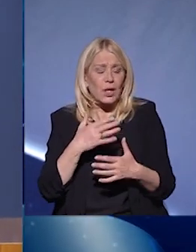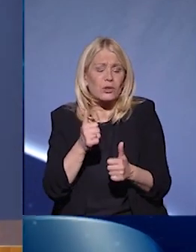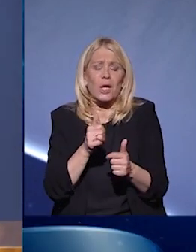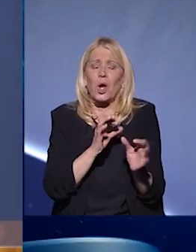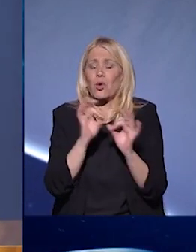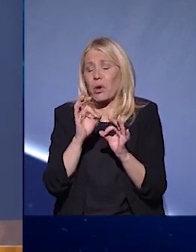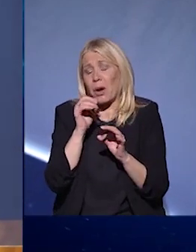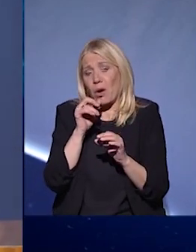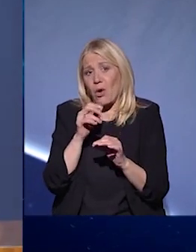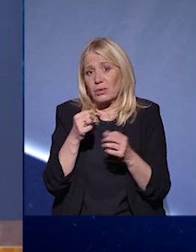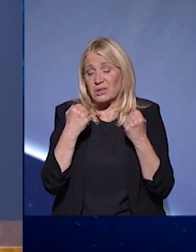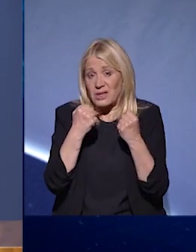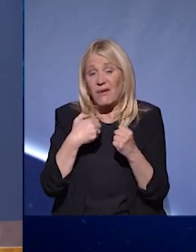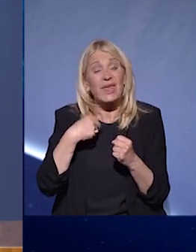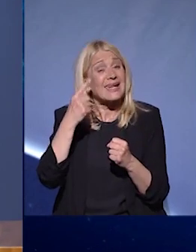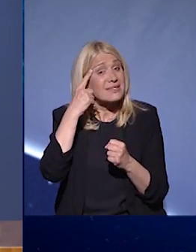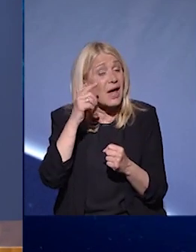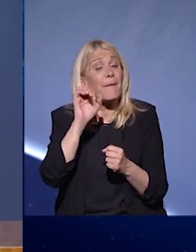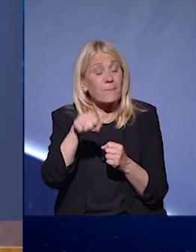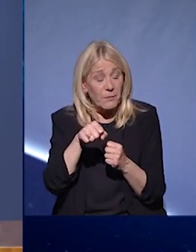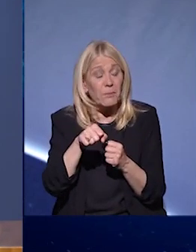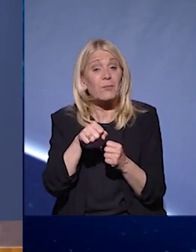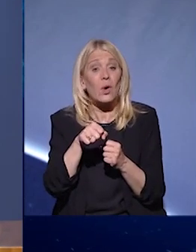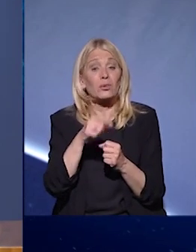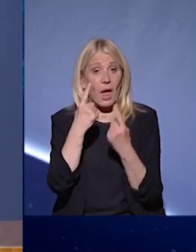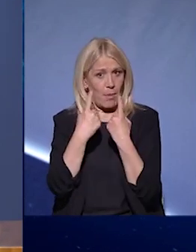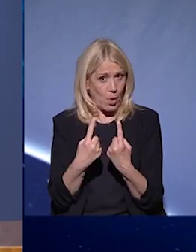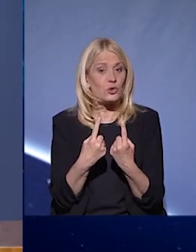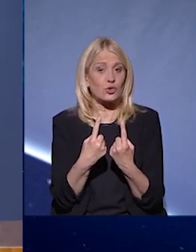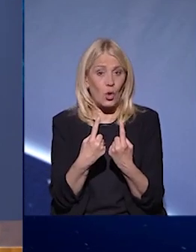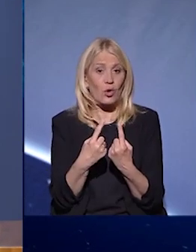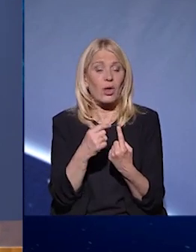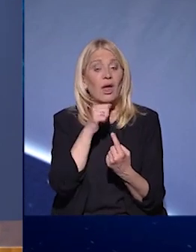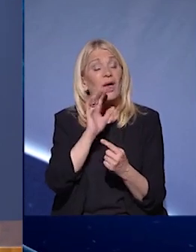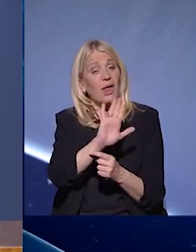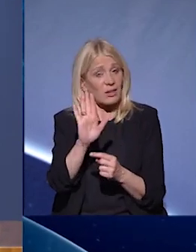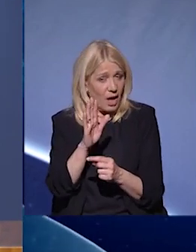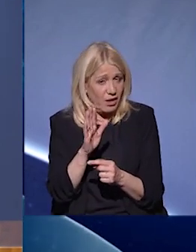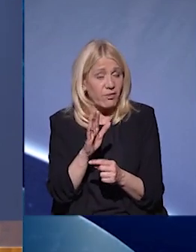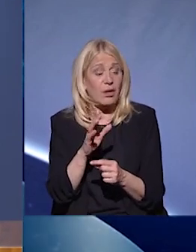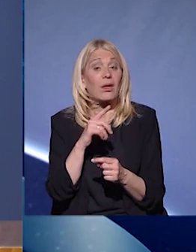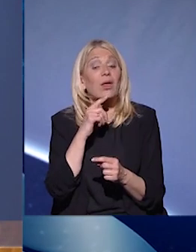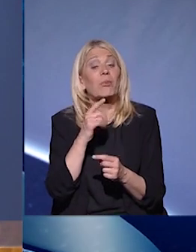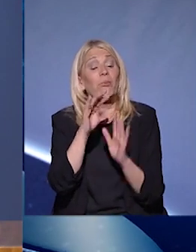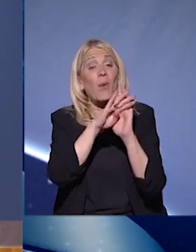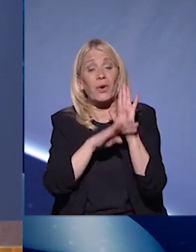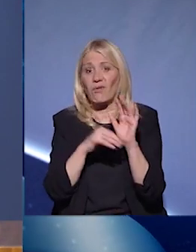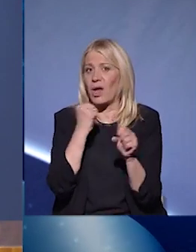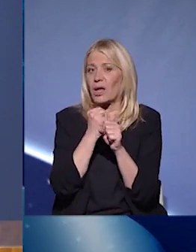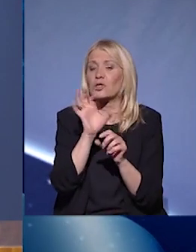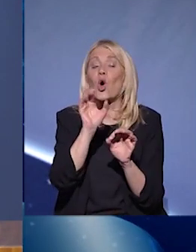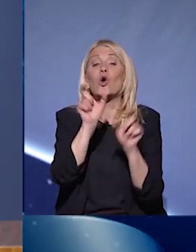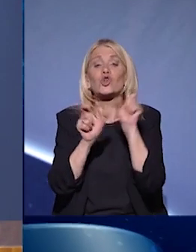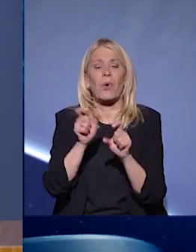i oporavili su se. Znamo da postoje i takvi pacijenti i po pravilu radilo se